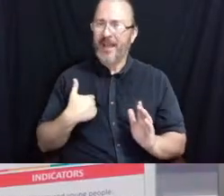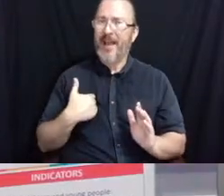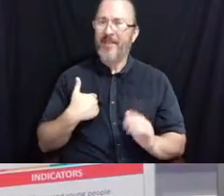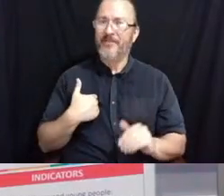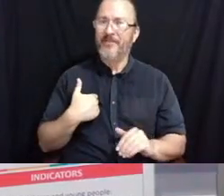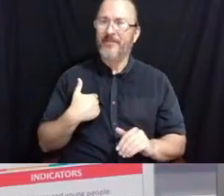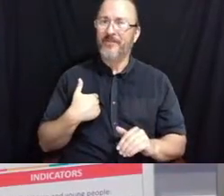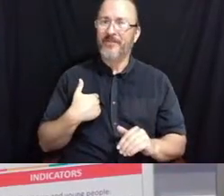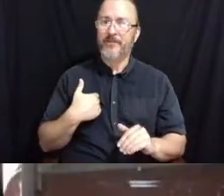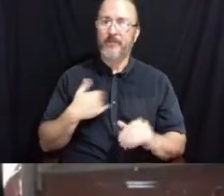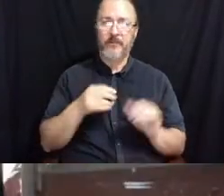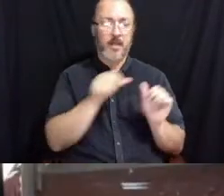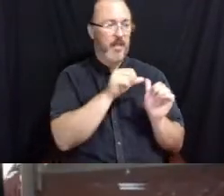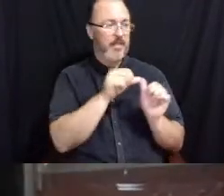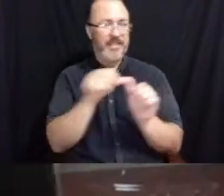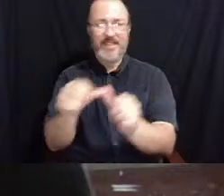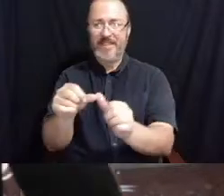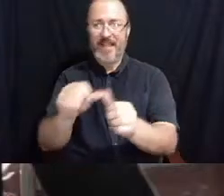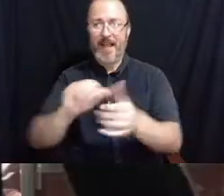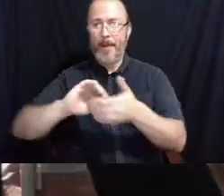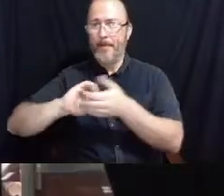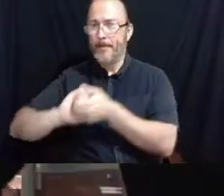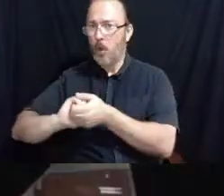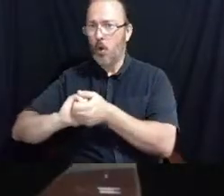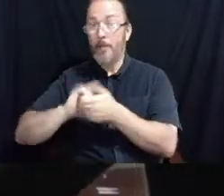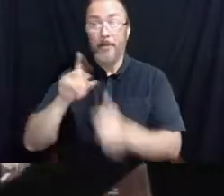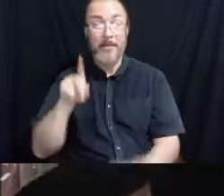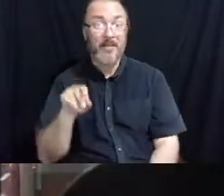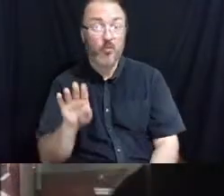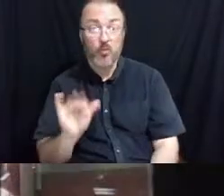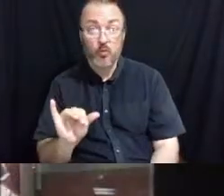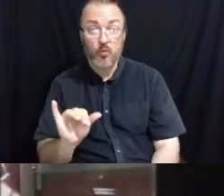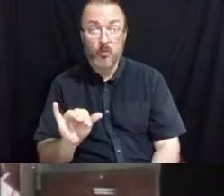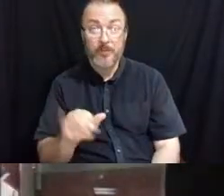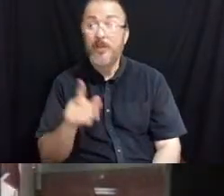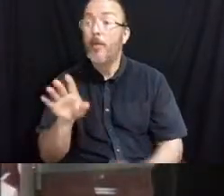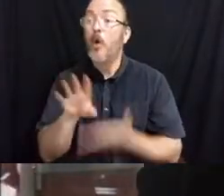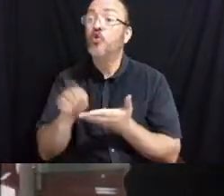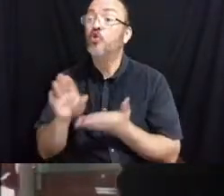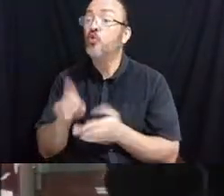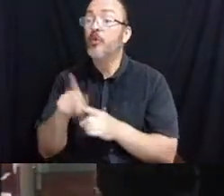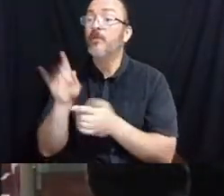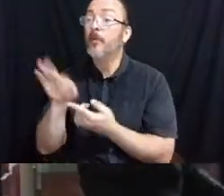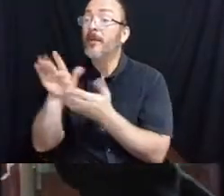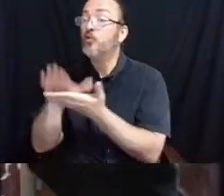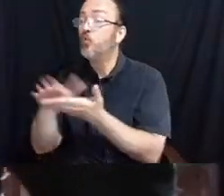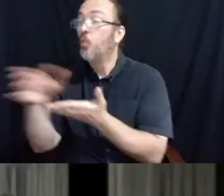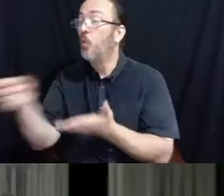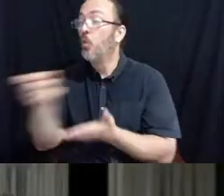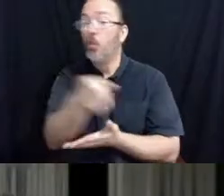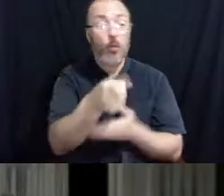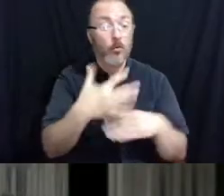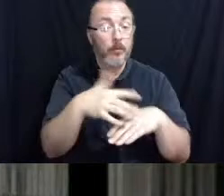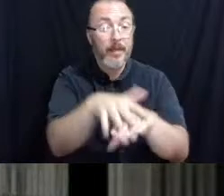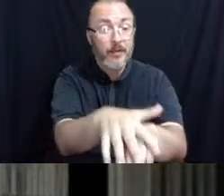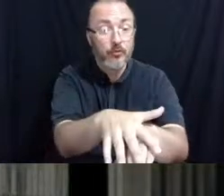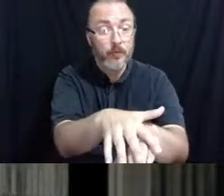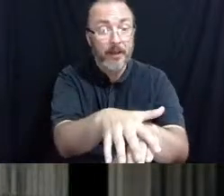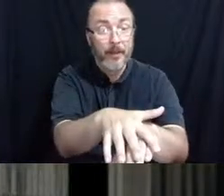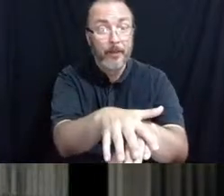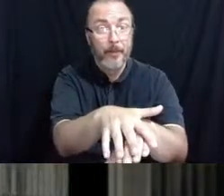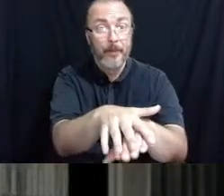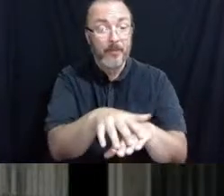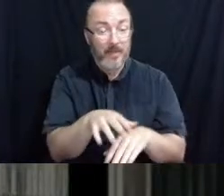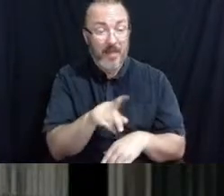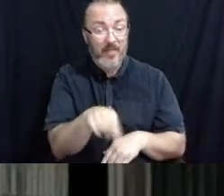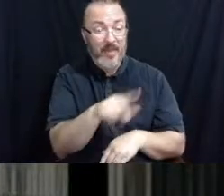de partenariats très dynamiques et soutenus. Mais simplement transférer des élèves d'écoles spécialisées dans des écoles ordinaires qui n'ont pas